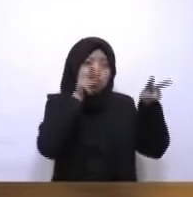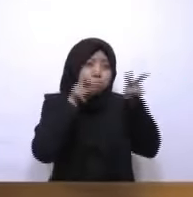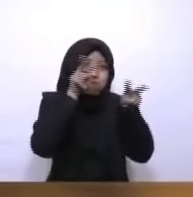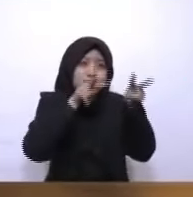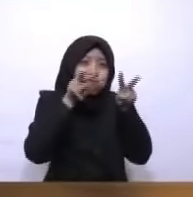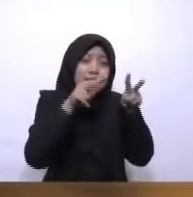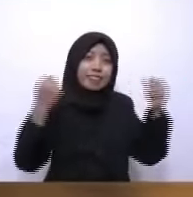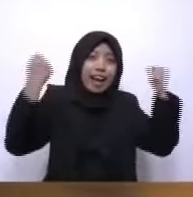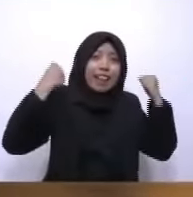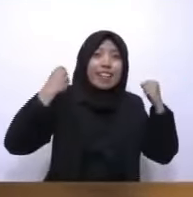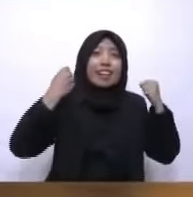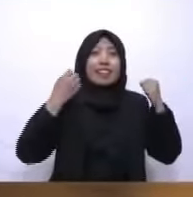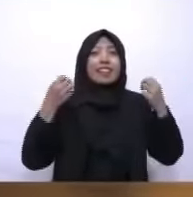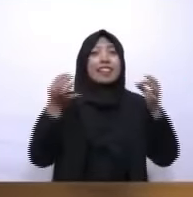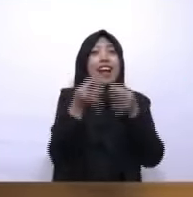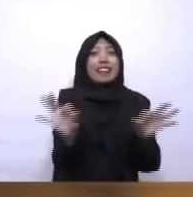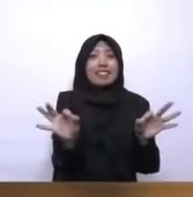gratis dan